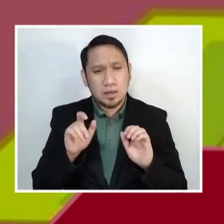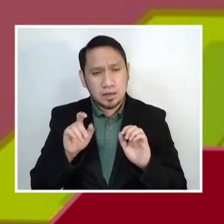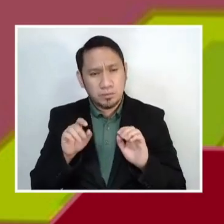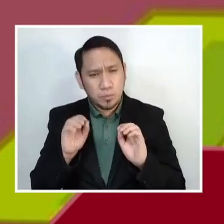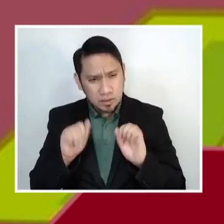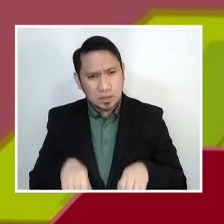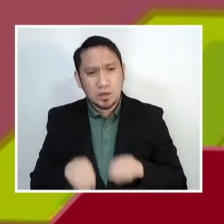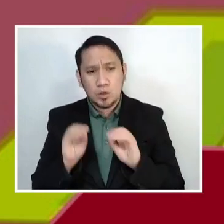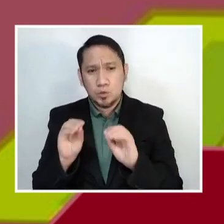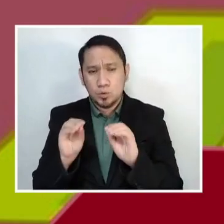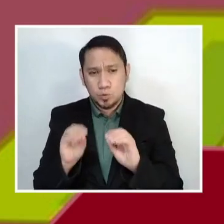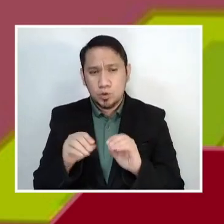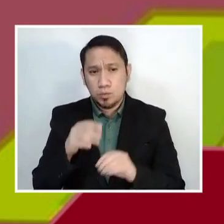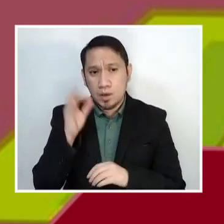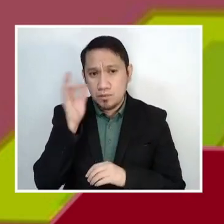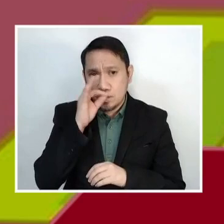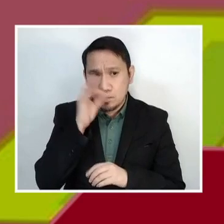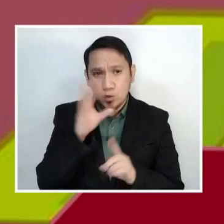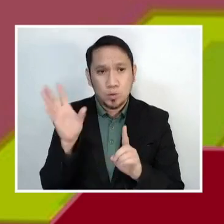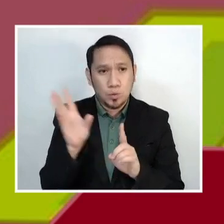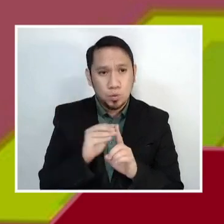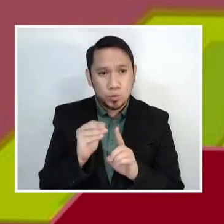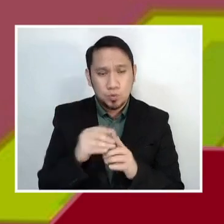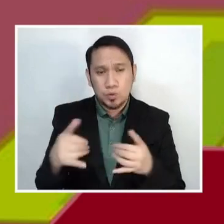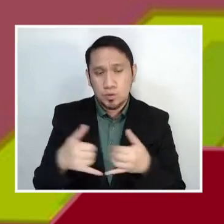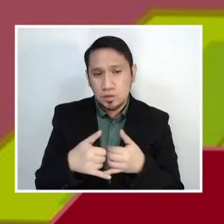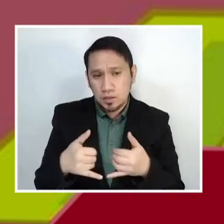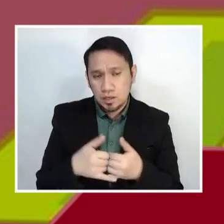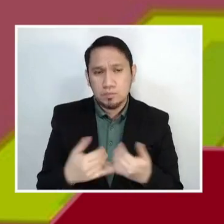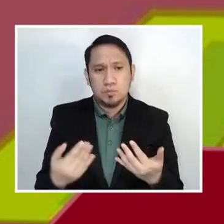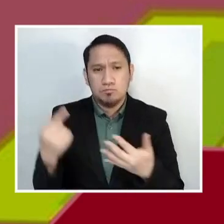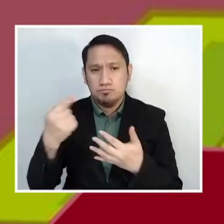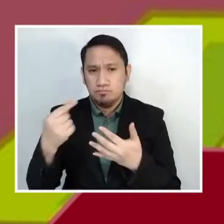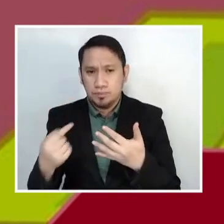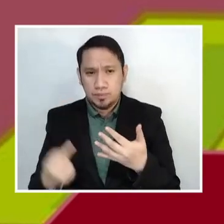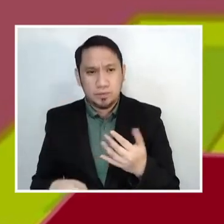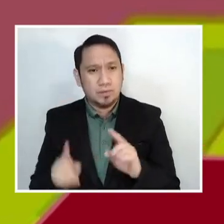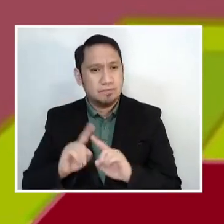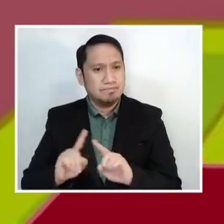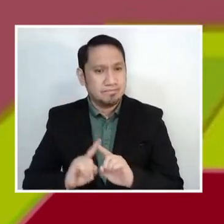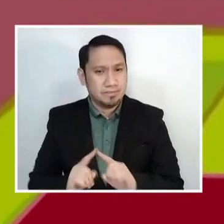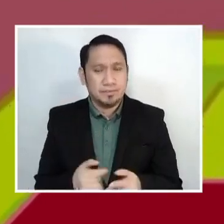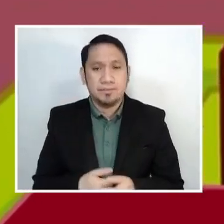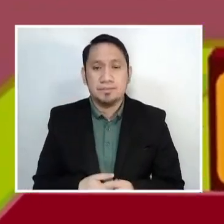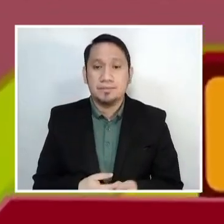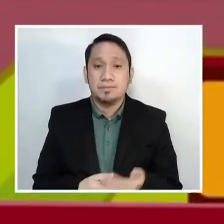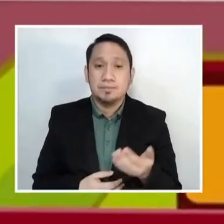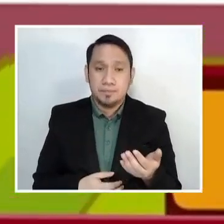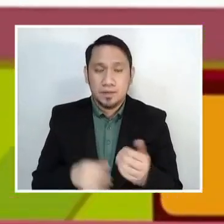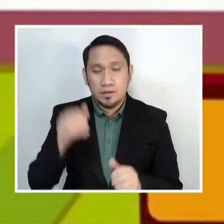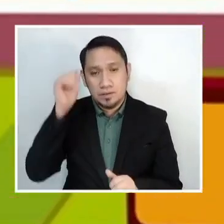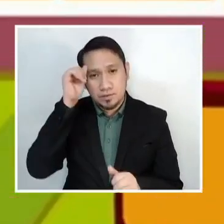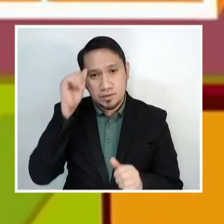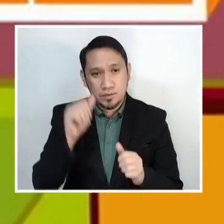piko, patintero, tumbang preso at marami pang iba. Ako po ang inyong Tita Winnie Cordero. Tandaan,